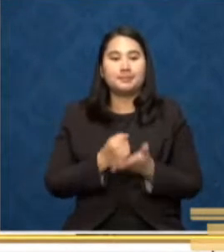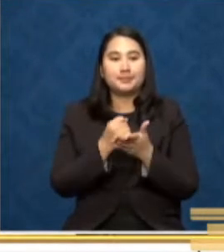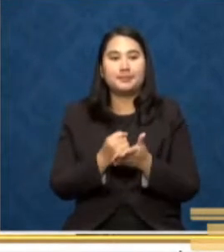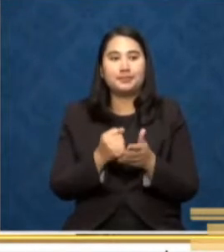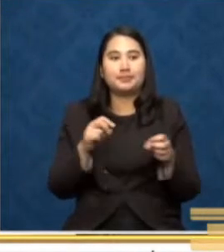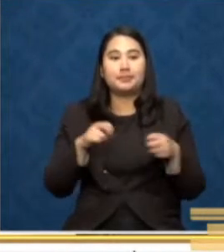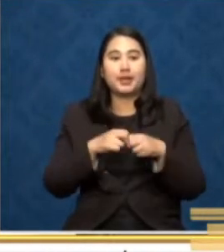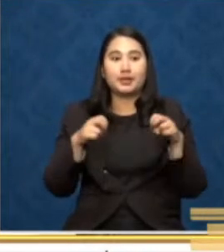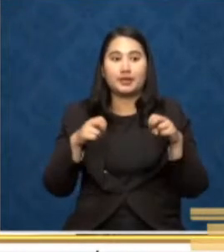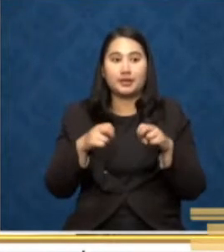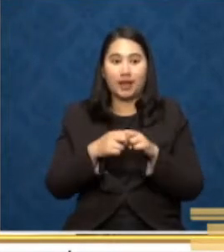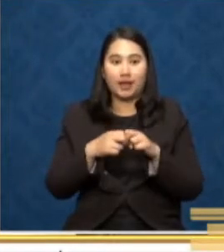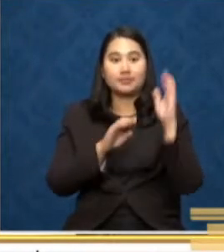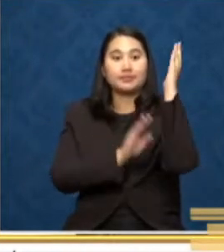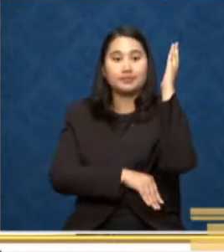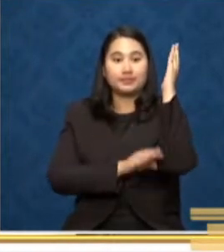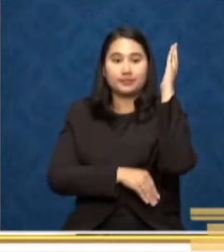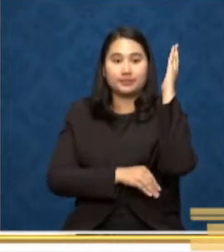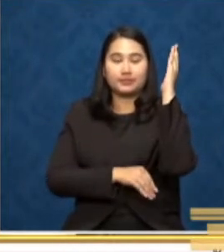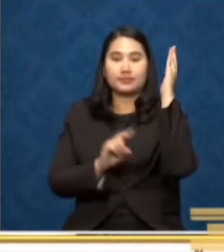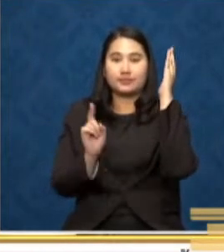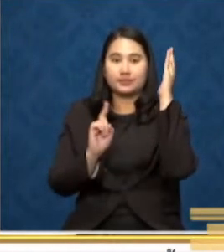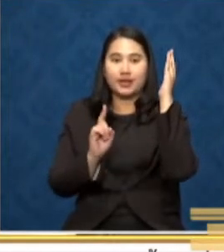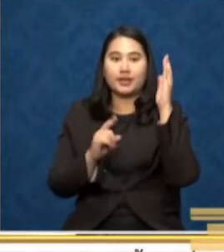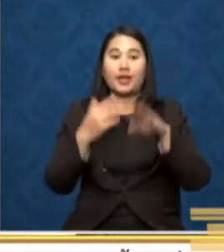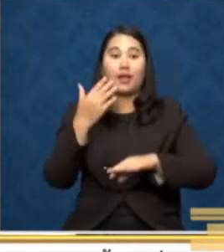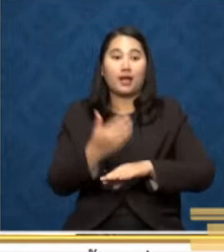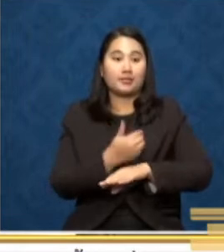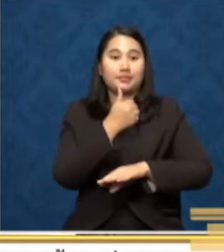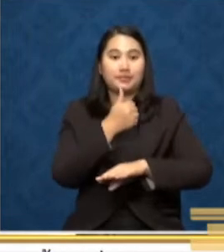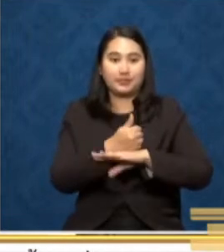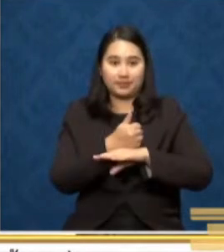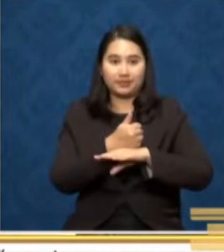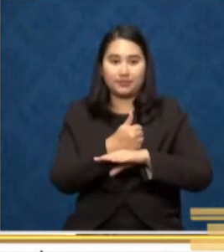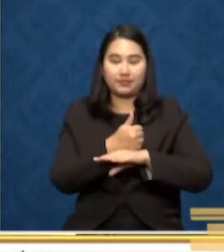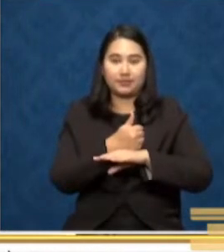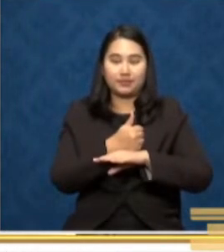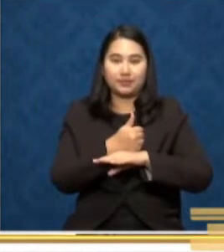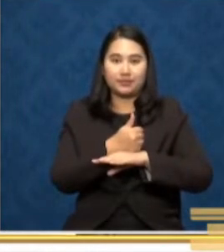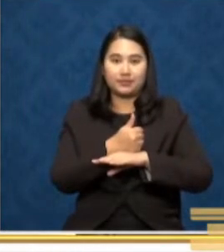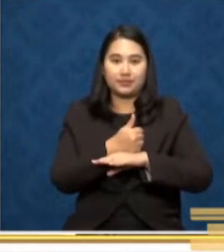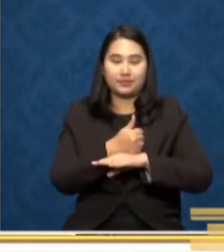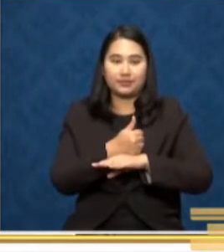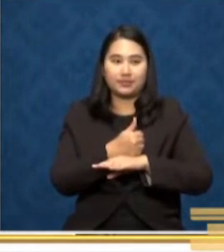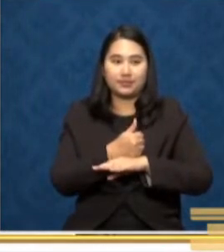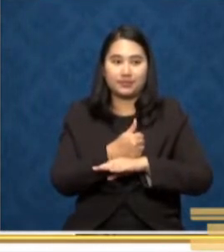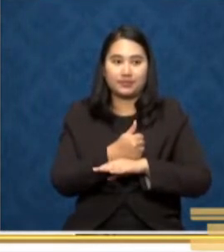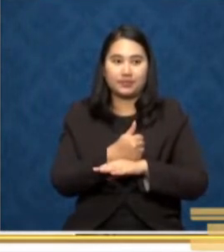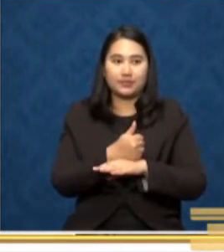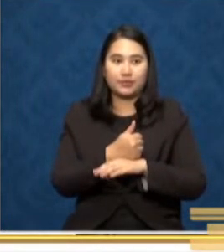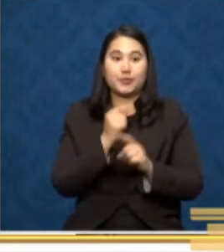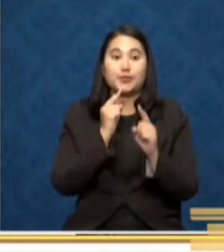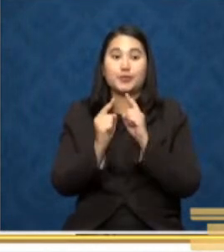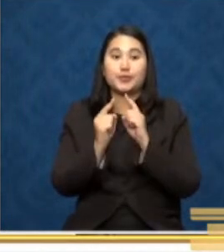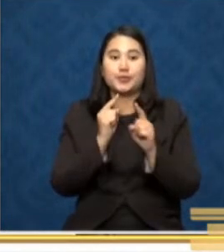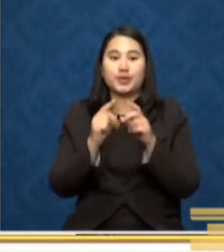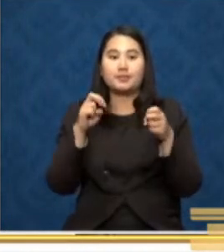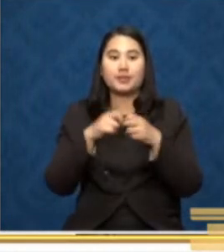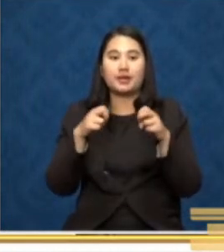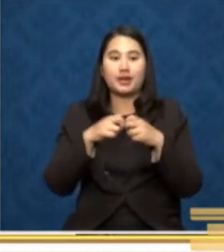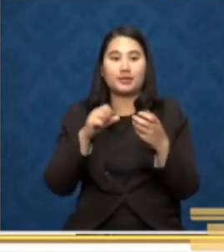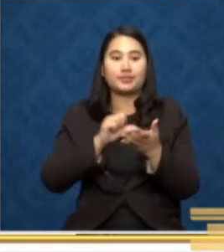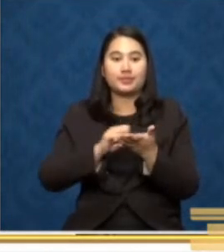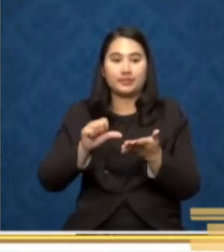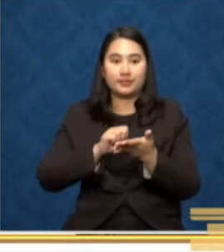แก้ปัญหาในพื้นที่โดยการนำการเมืองนะครับมาช่วยแก้ปัญหา